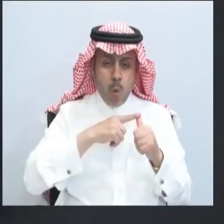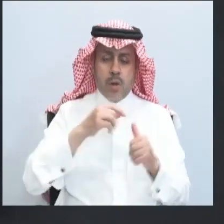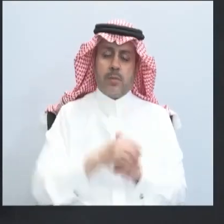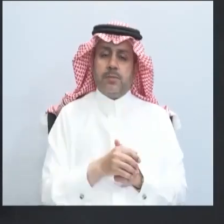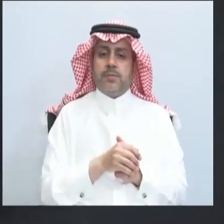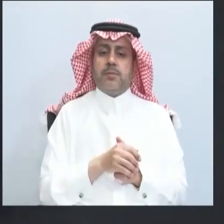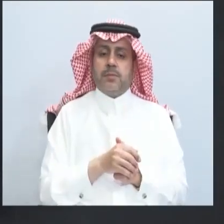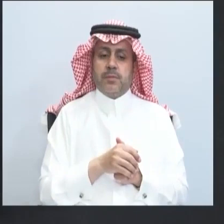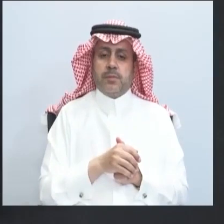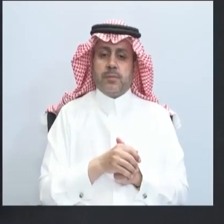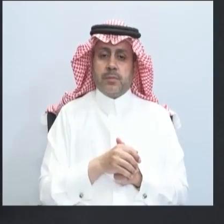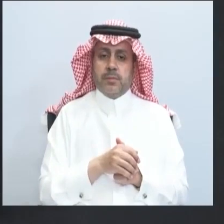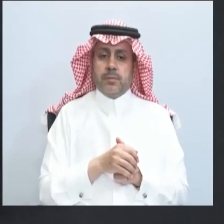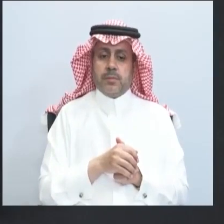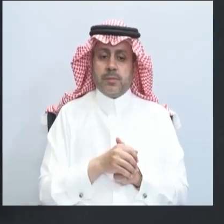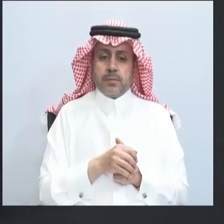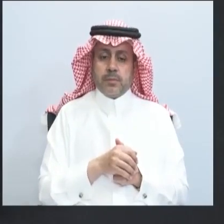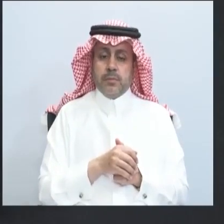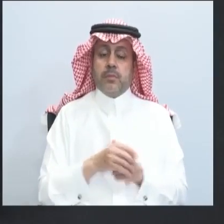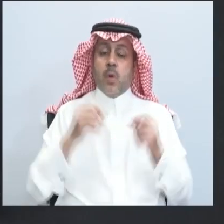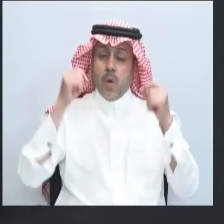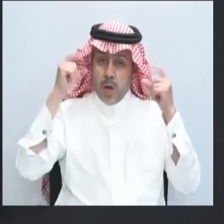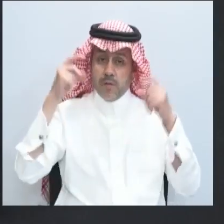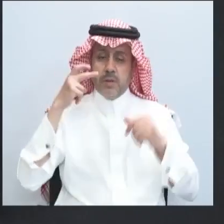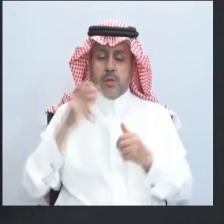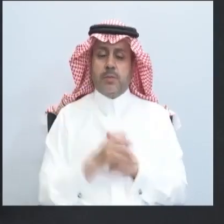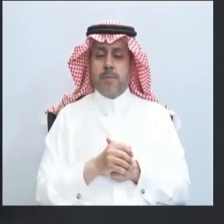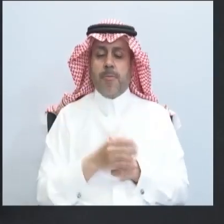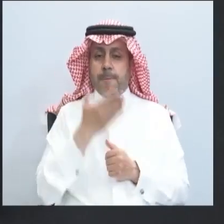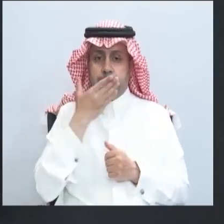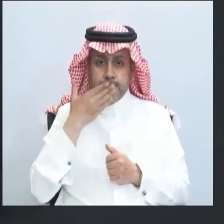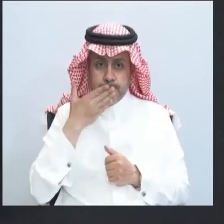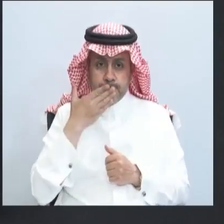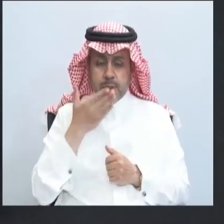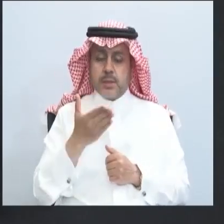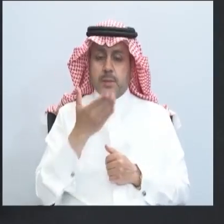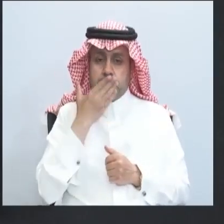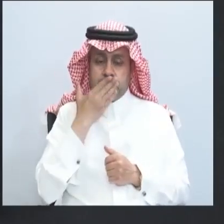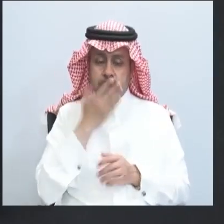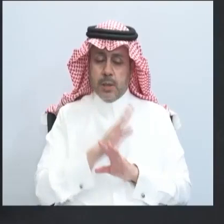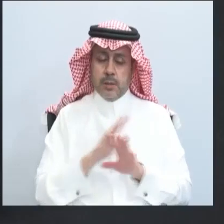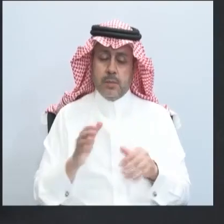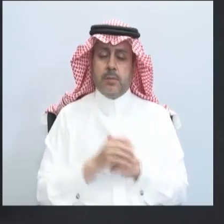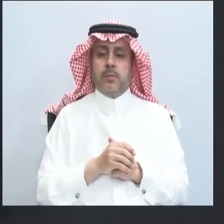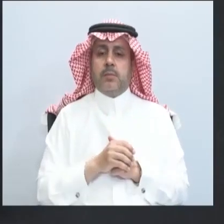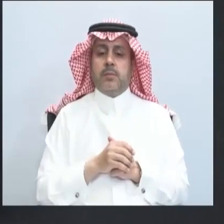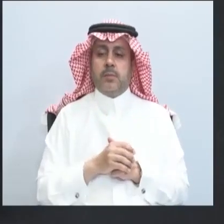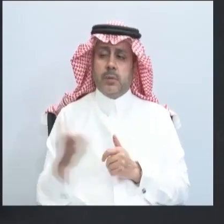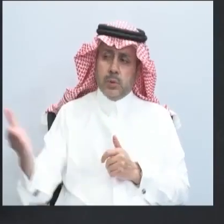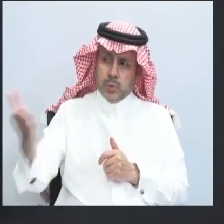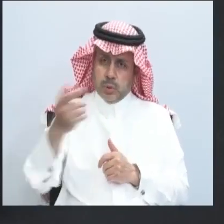بين اولئك الكبار وان يكون عارفا للجواب فسكت رضي الله تعالى عنه